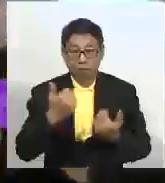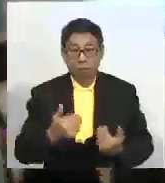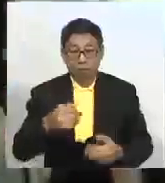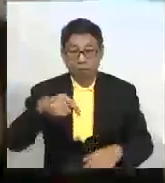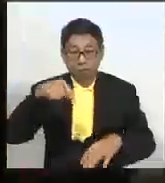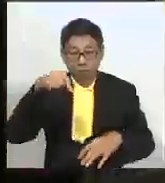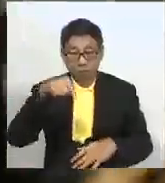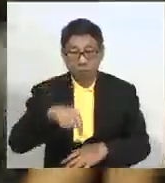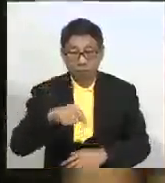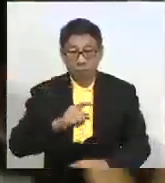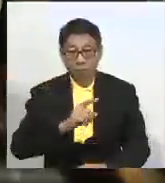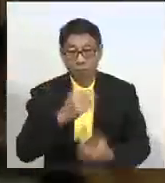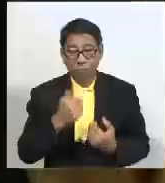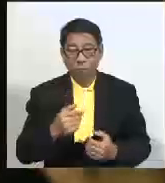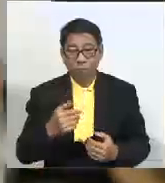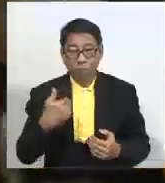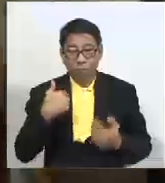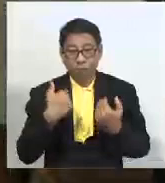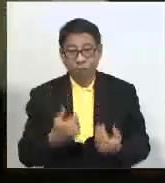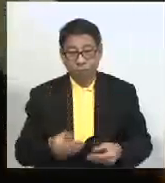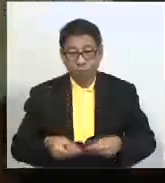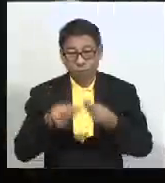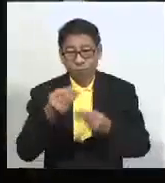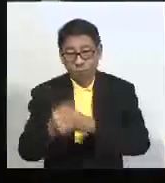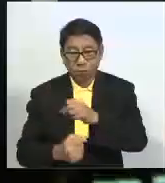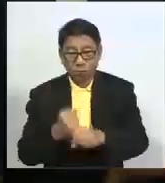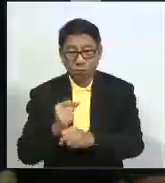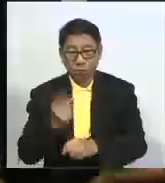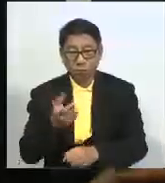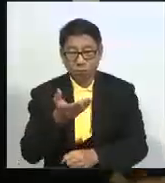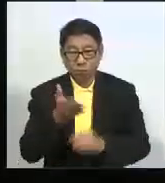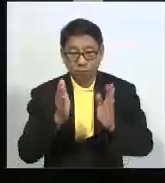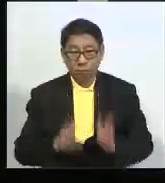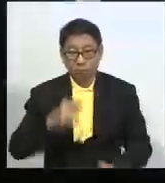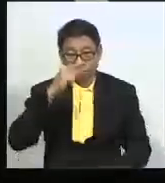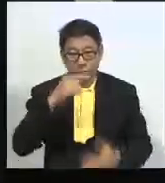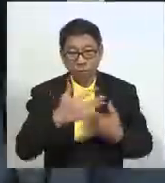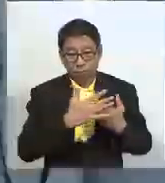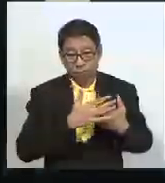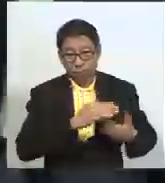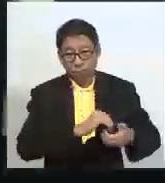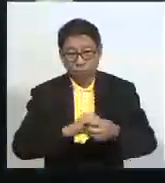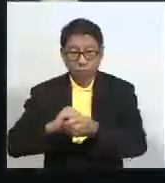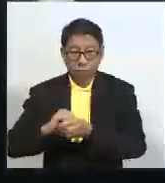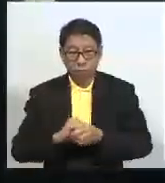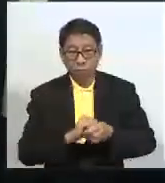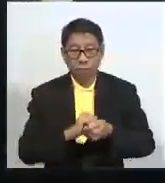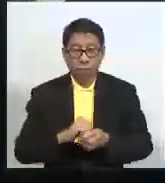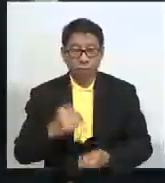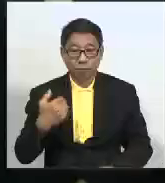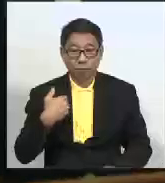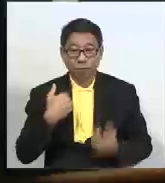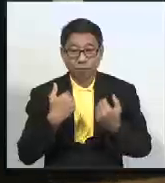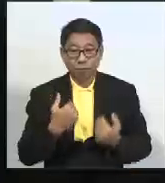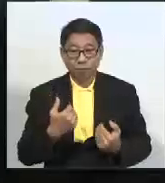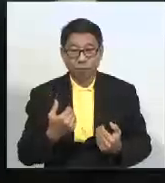ที่เธอต่อด้วยเพลงศรัทธาพร้อมอวยพรปีใหม่ขอให้คนไทยรักและสามัคคีกันค่ะ ค่ะเดี๋ยวพ